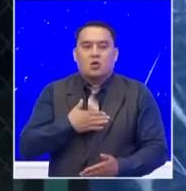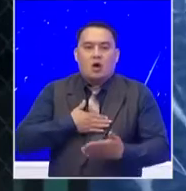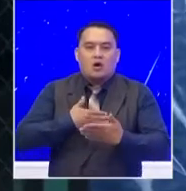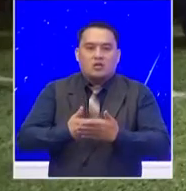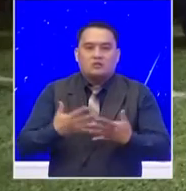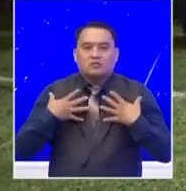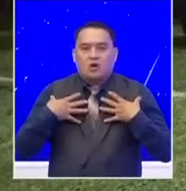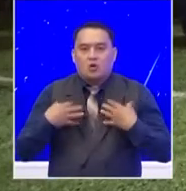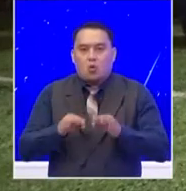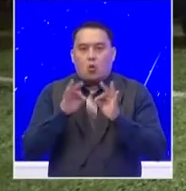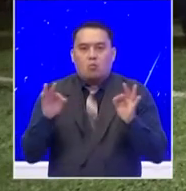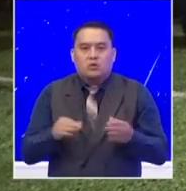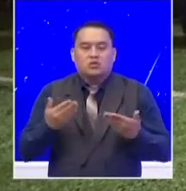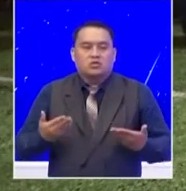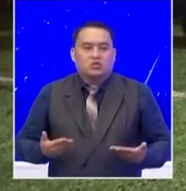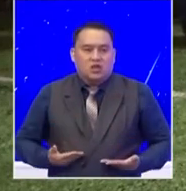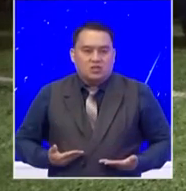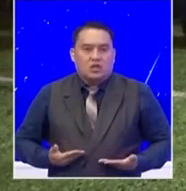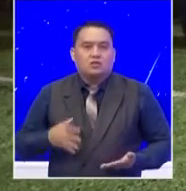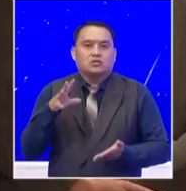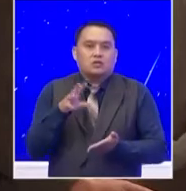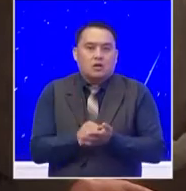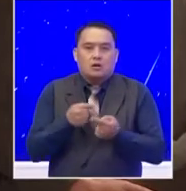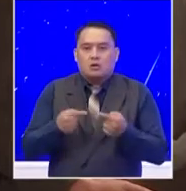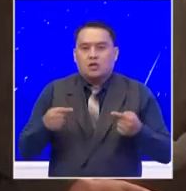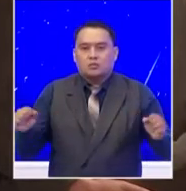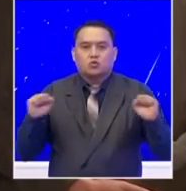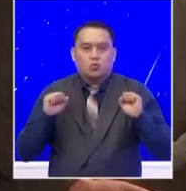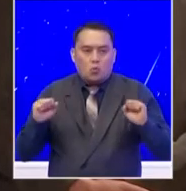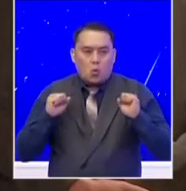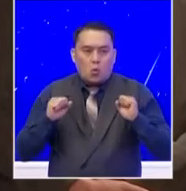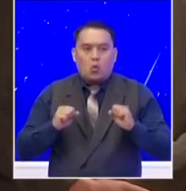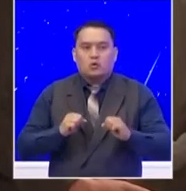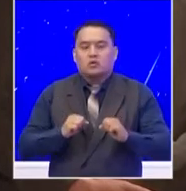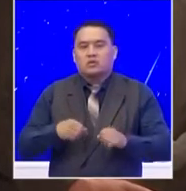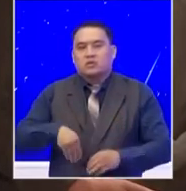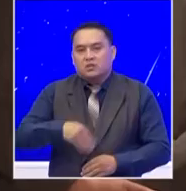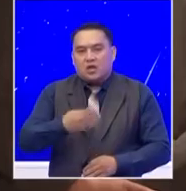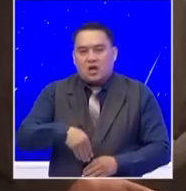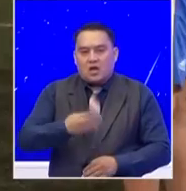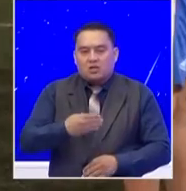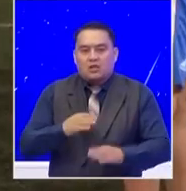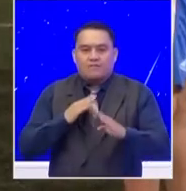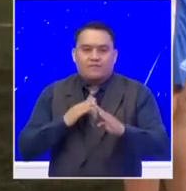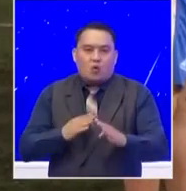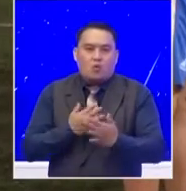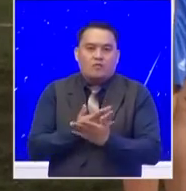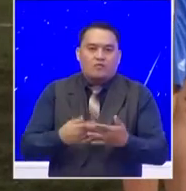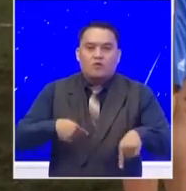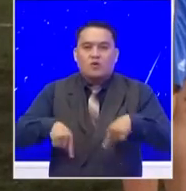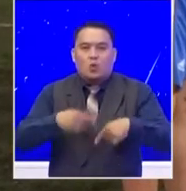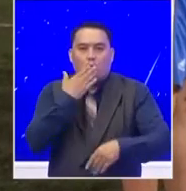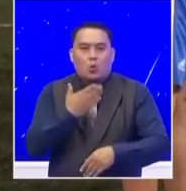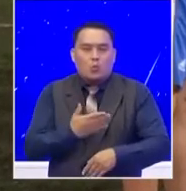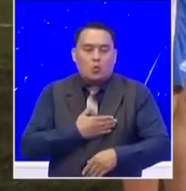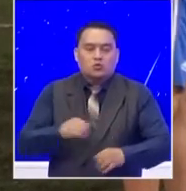сторонником здорового образа жизни. Занимался разными видами спорта. Айкидо, настольный теннис, футбол. И это не весь перечень